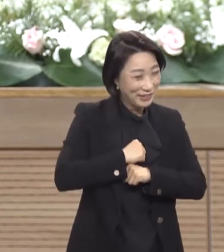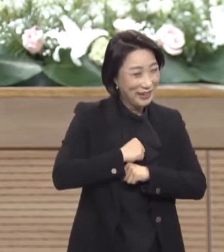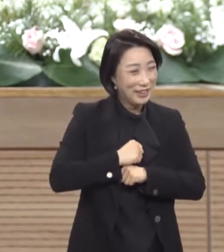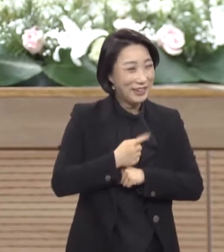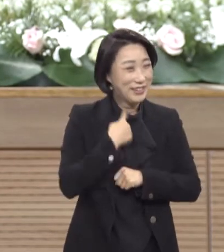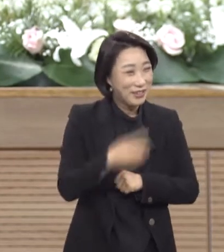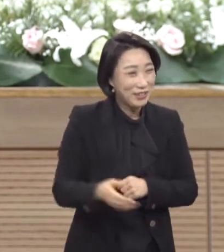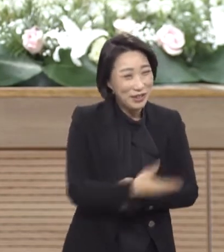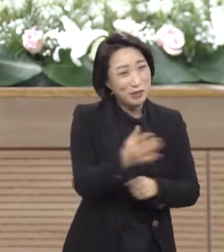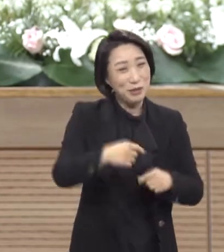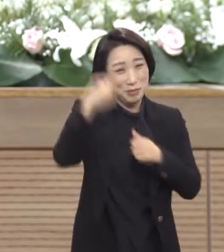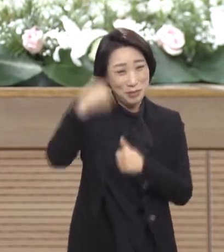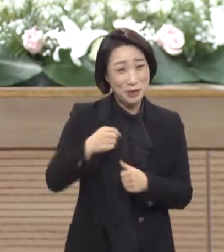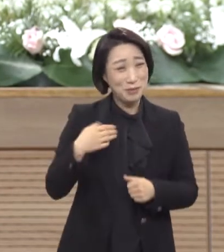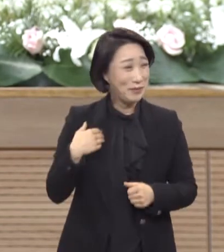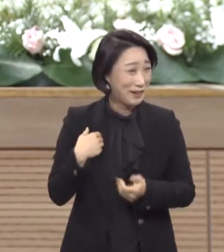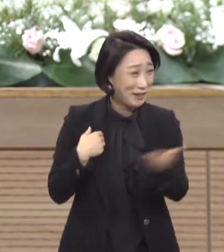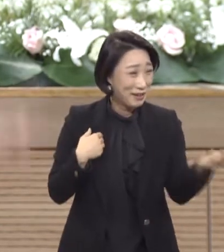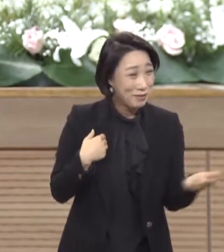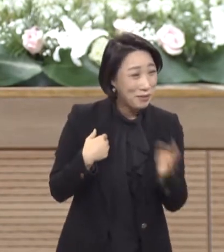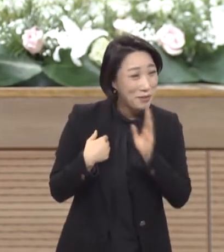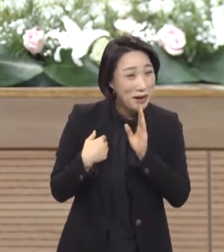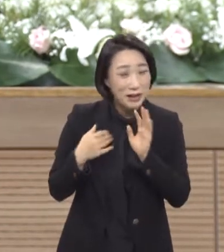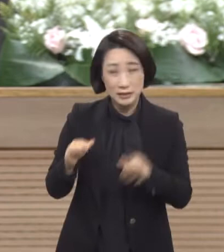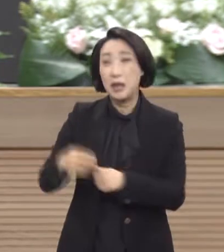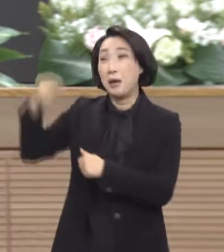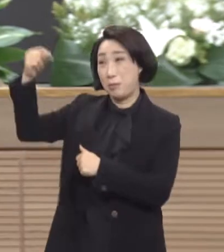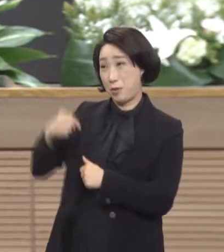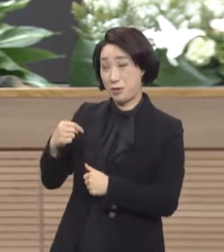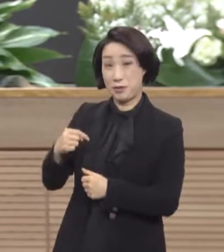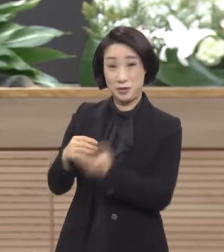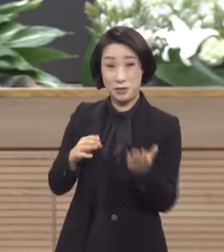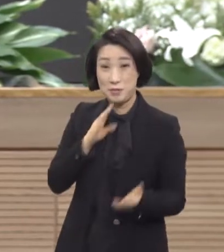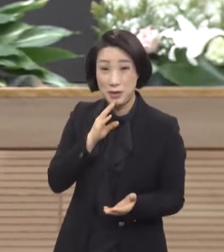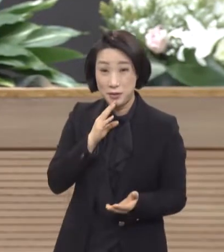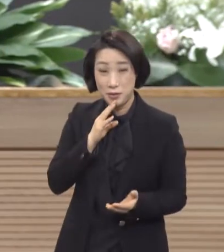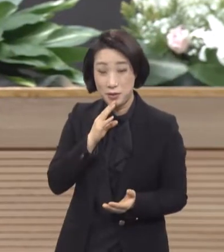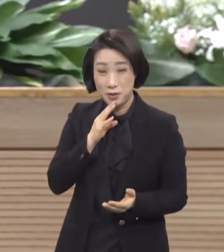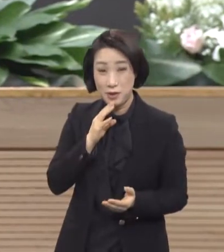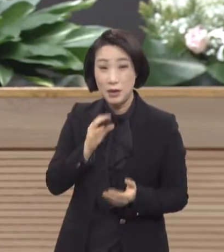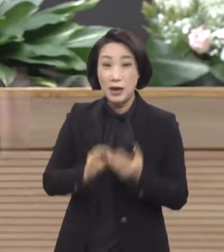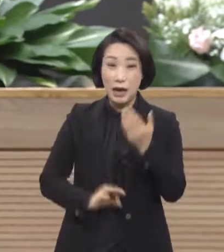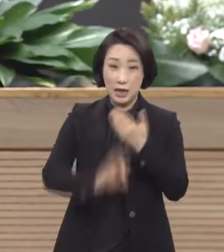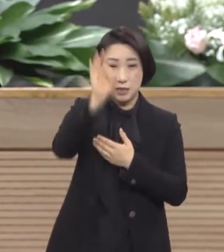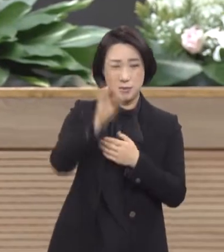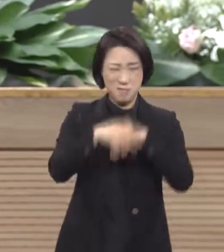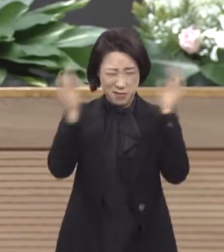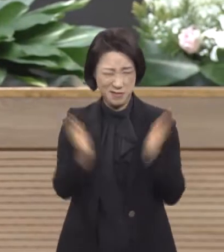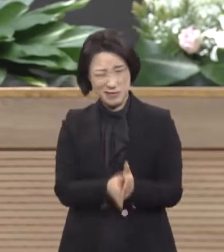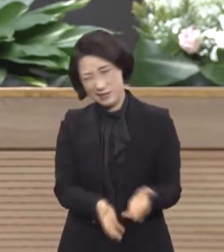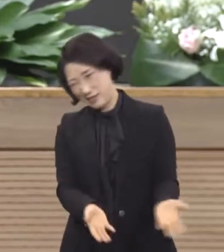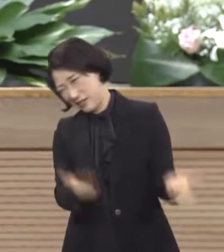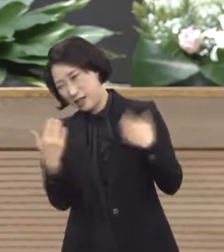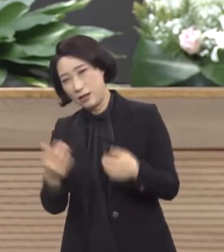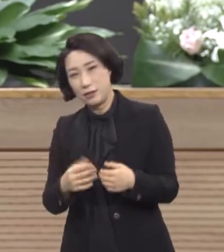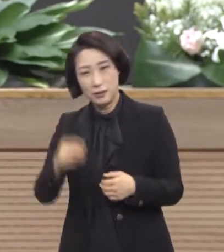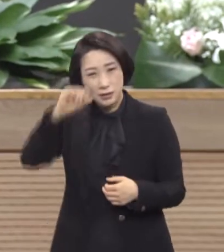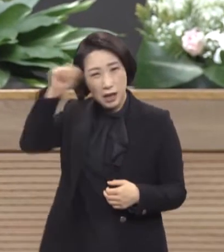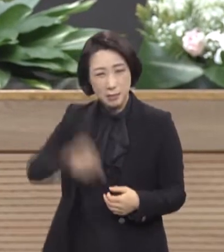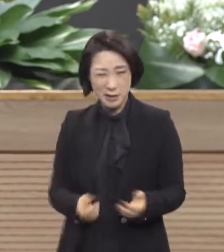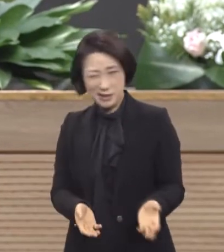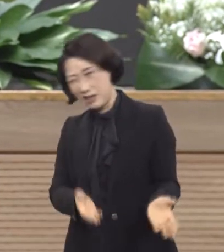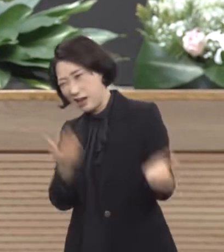명령이 무엇인지 모르는데 그냥 명령. 그렇다면 아침에 기상, 새벽에 기상